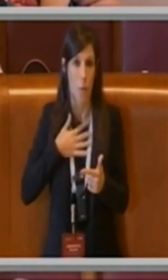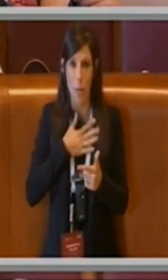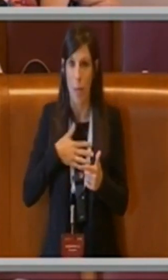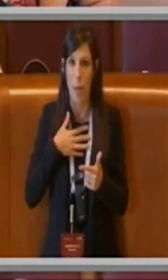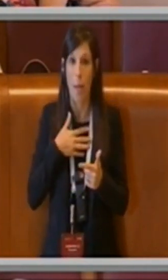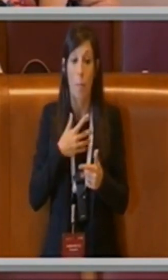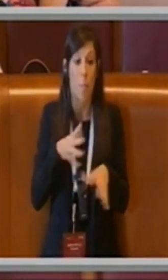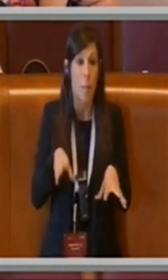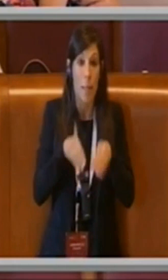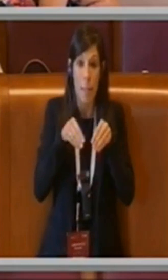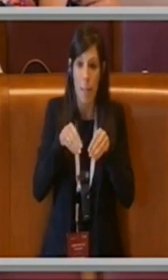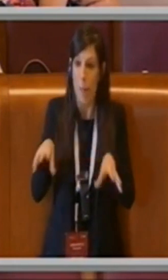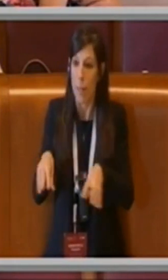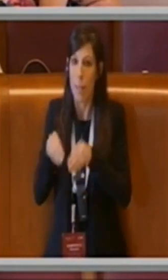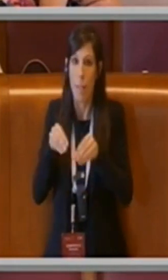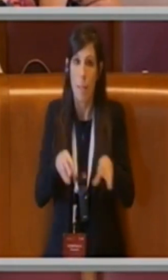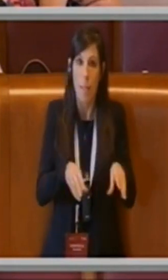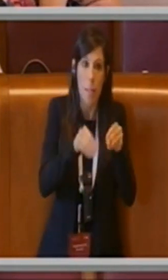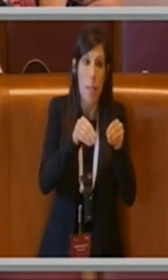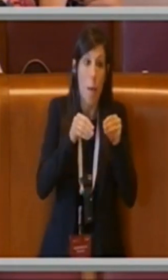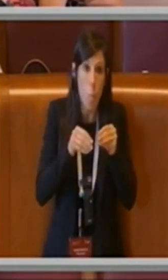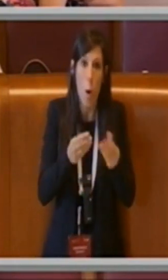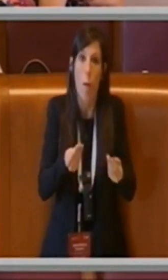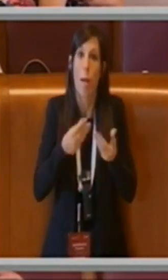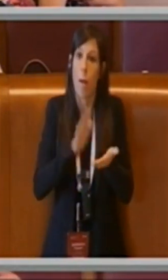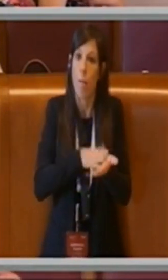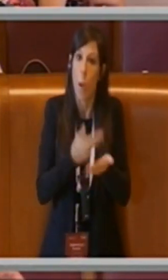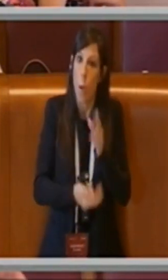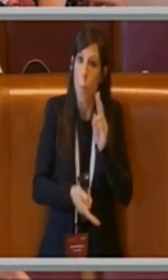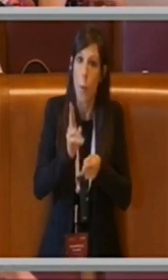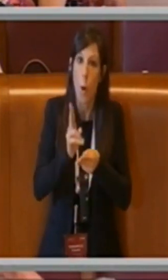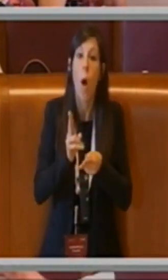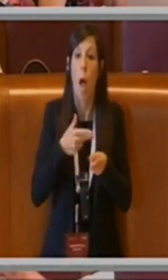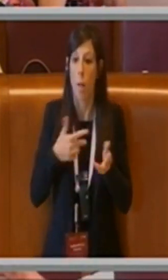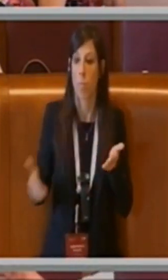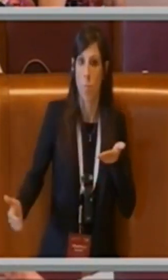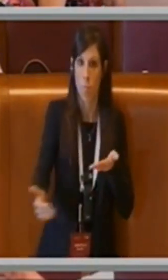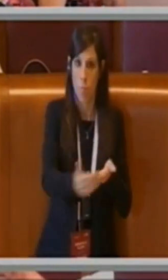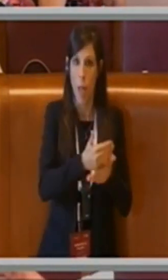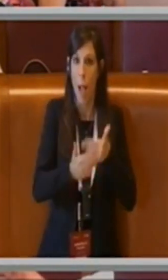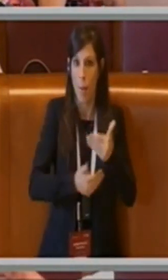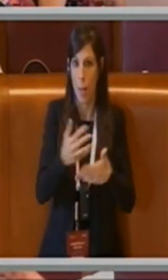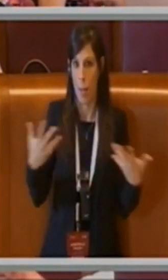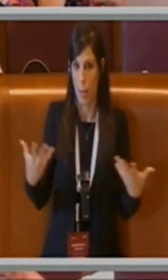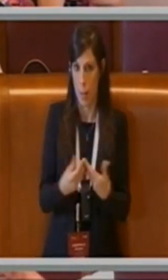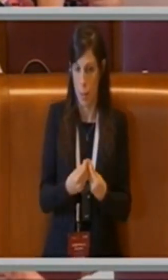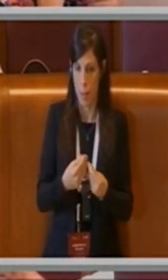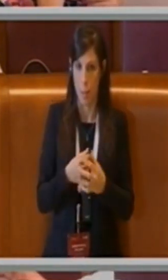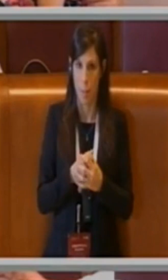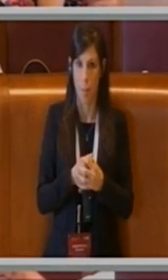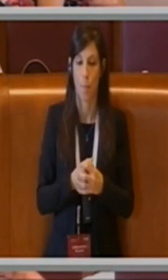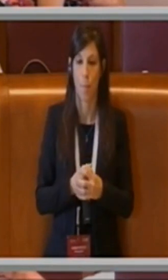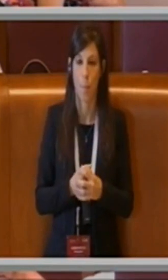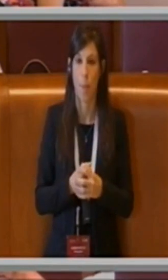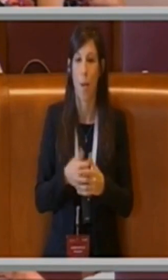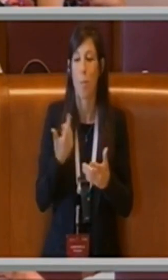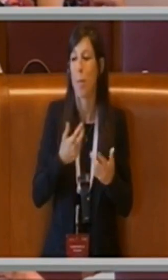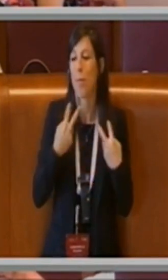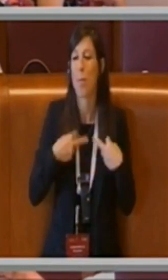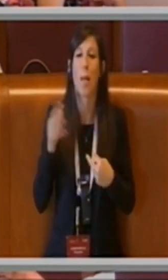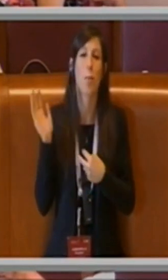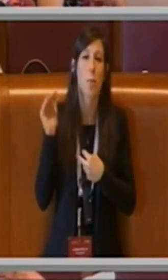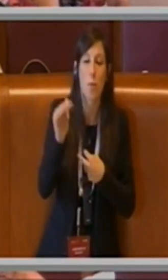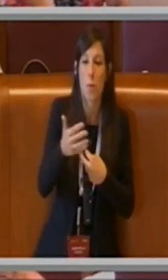le iniziative che potranno valorizzare tutti questi aspetti della nostra vita